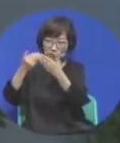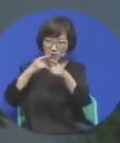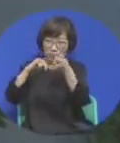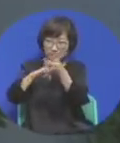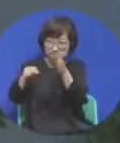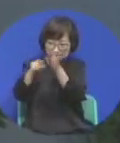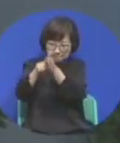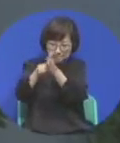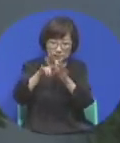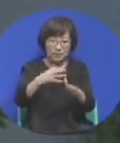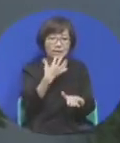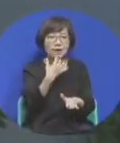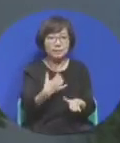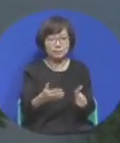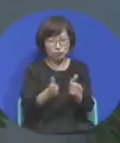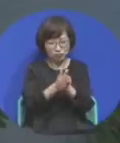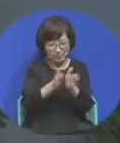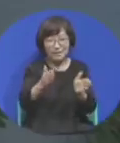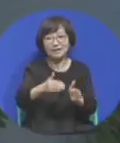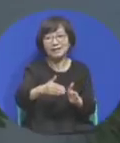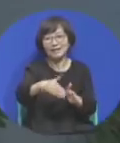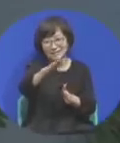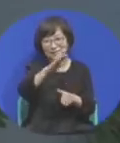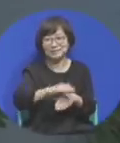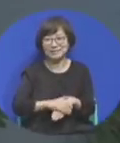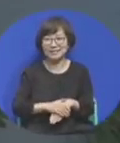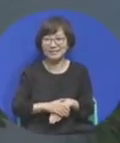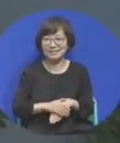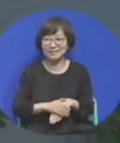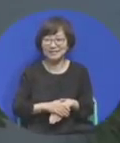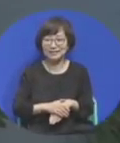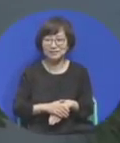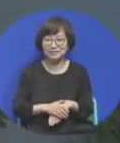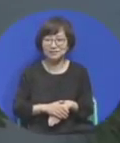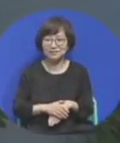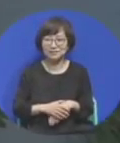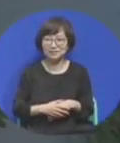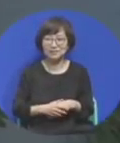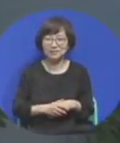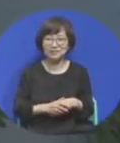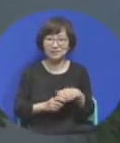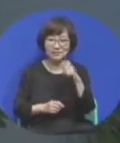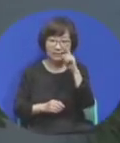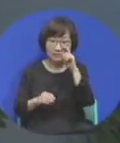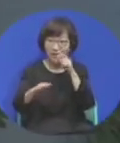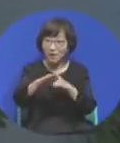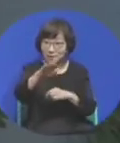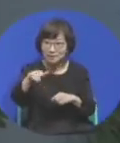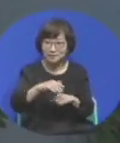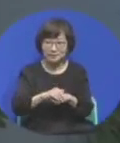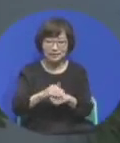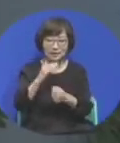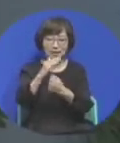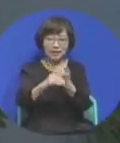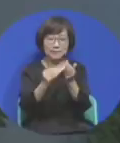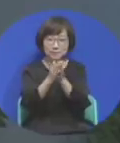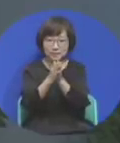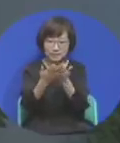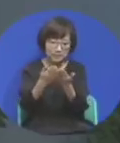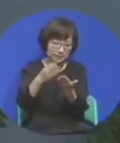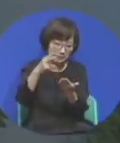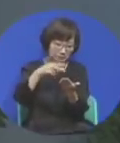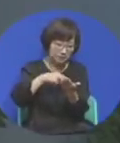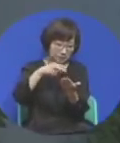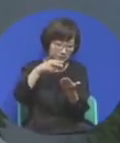covenant and he departed. 여러분 생에 진짜 한번 깊이 생각해보세요. 누구한테 배우려 하지 말고 말씀을 보면서요 시작하세요. You must